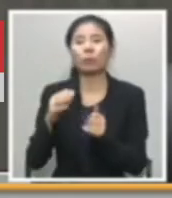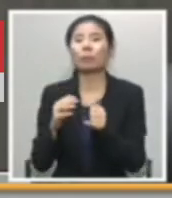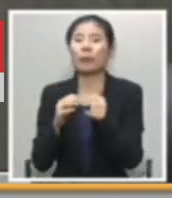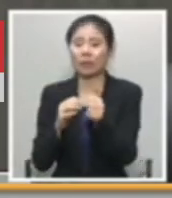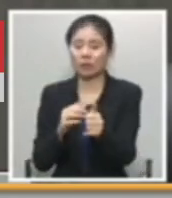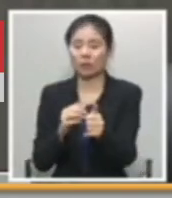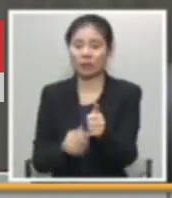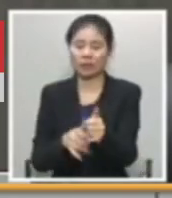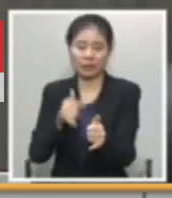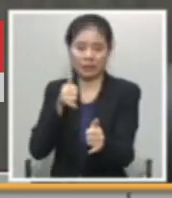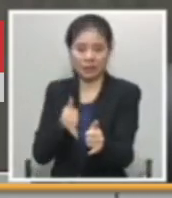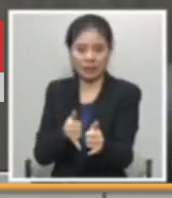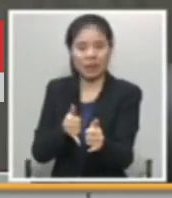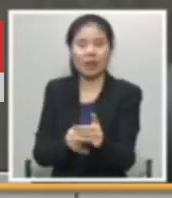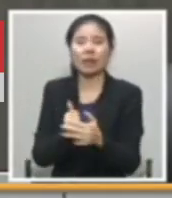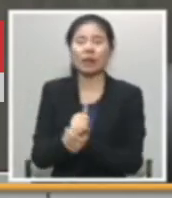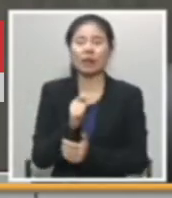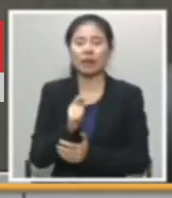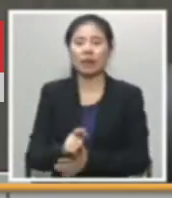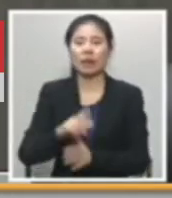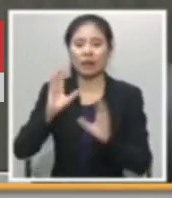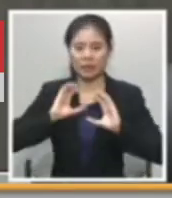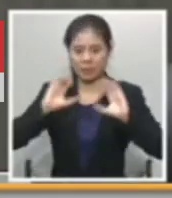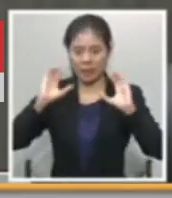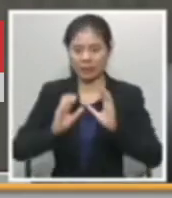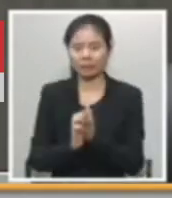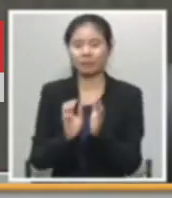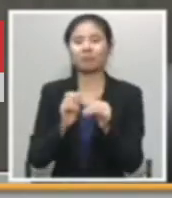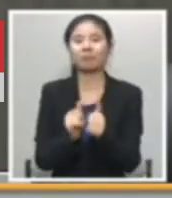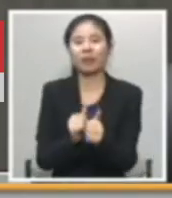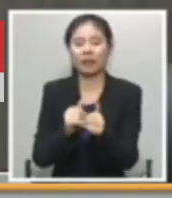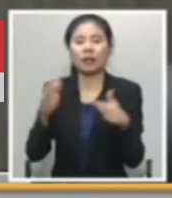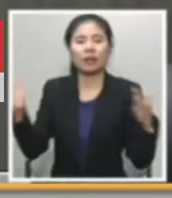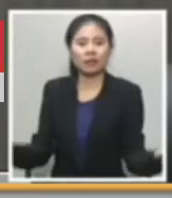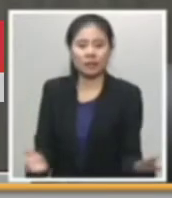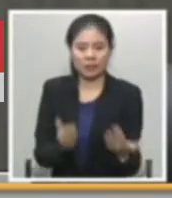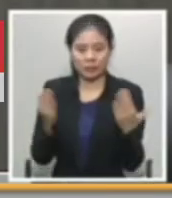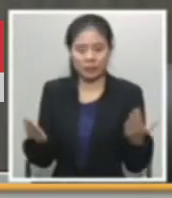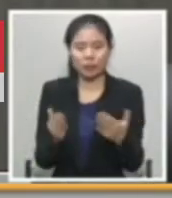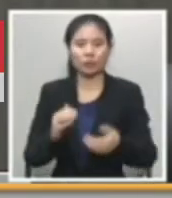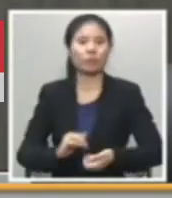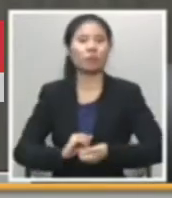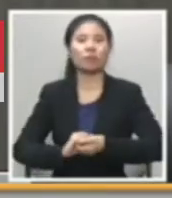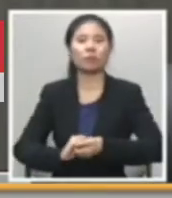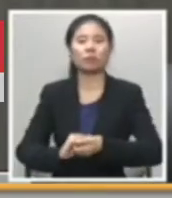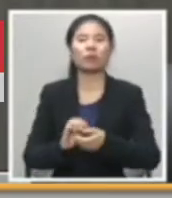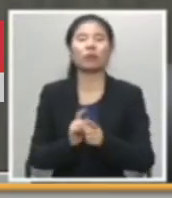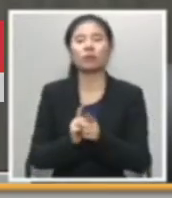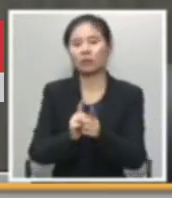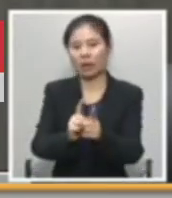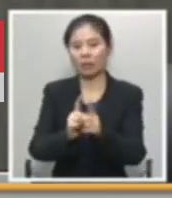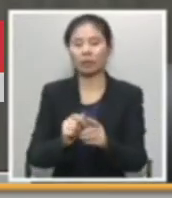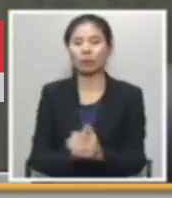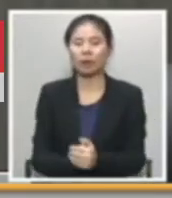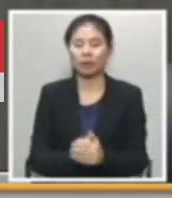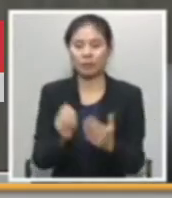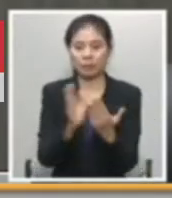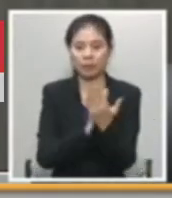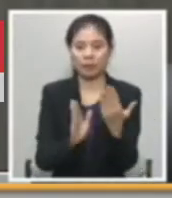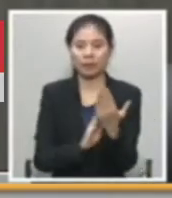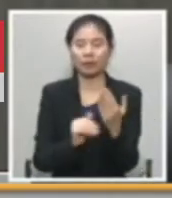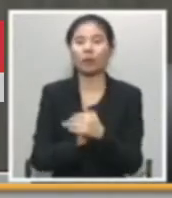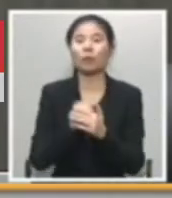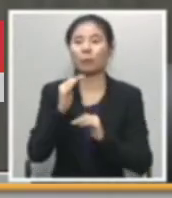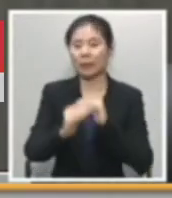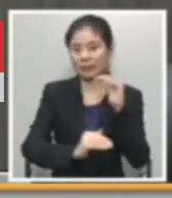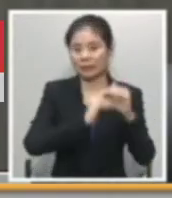ภาครัฐทำหน้าที่สนับสนุนและเดินไปด้วยกันประเทศถึงจะเดิน